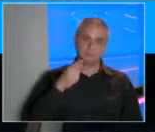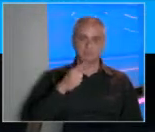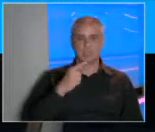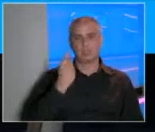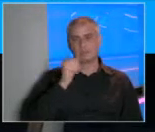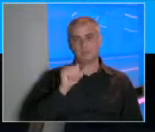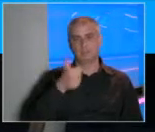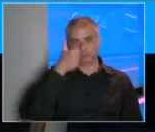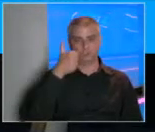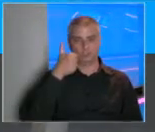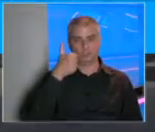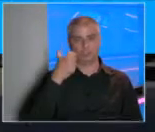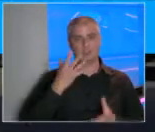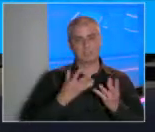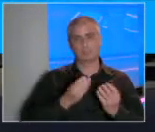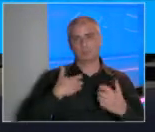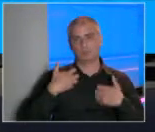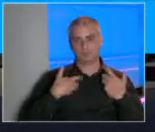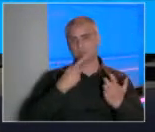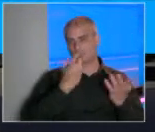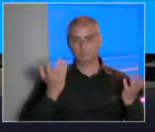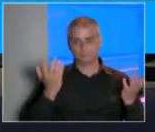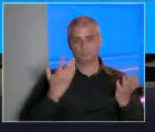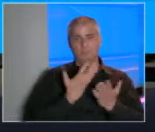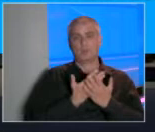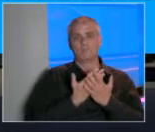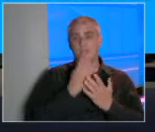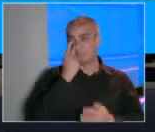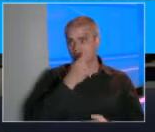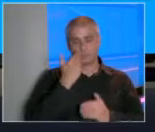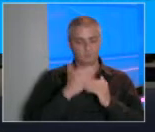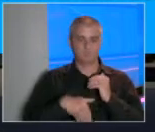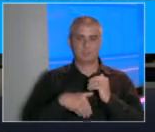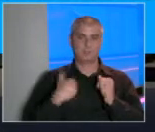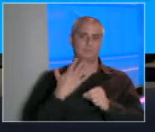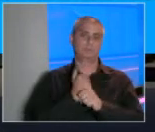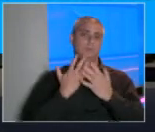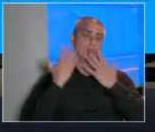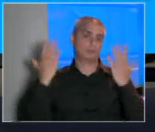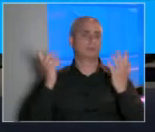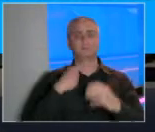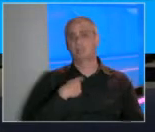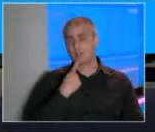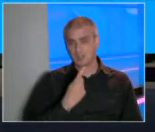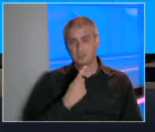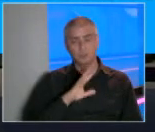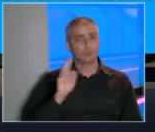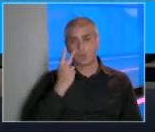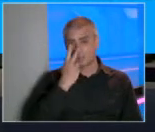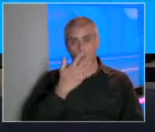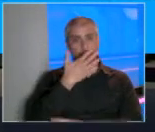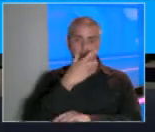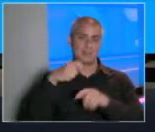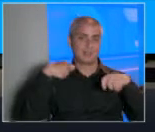הצעד הראשון בריכוך הזעם, זה עובדה שהביקור הזה מסתיים בהצלחה גדולה, אז אני צריך להגיד שכל ביקור מדיני